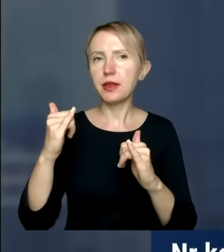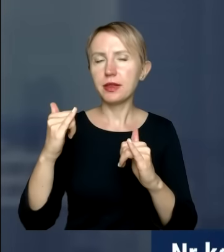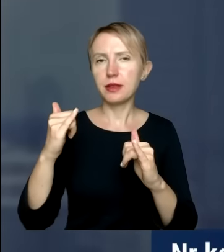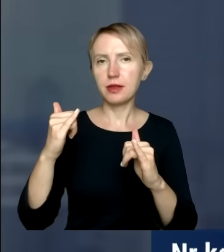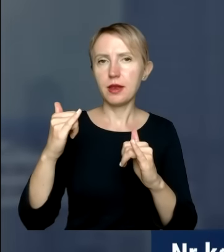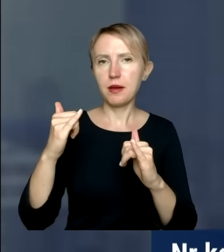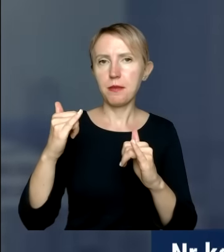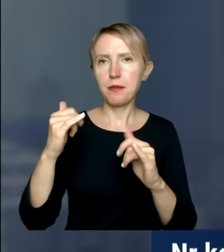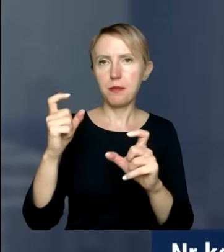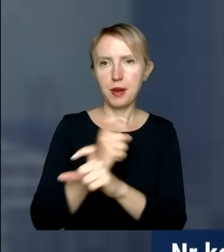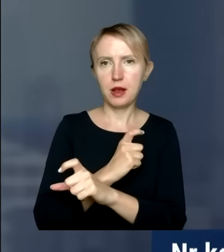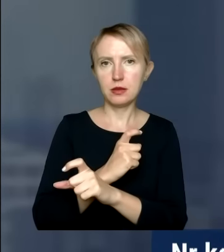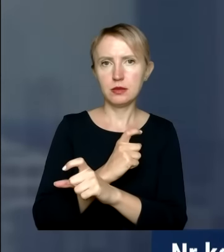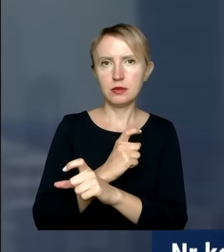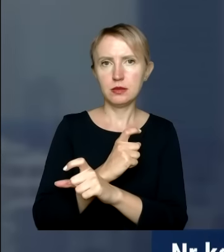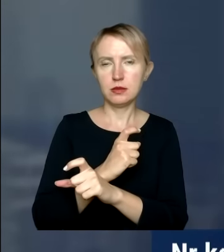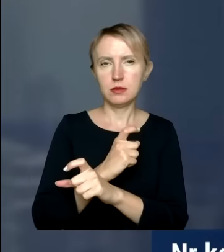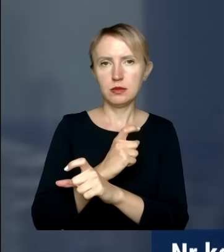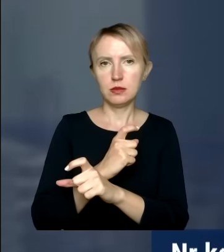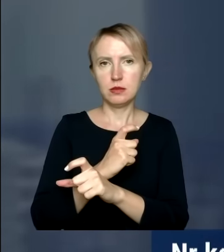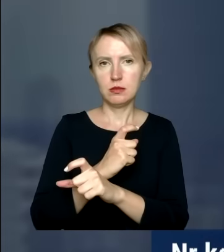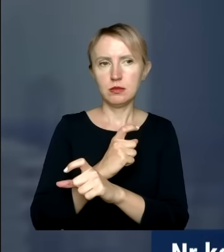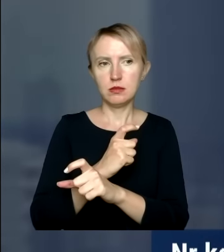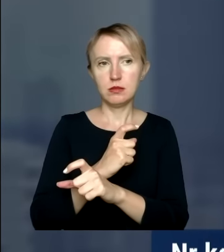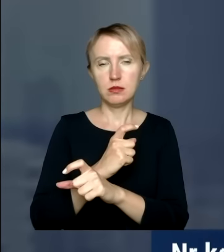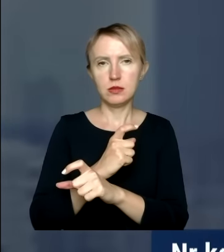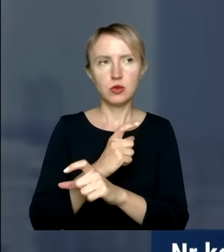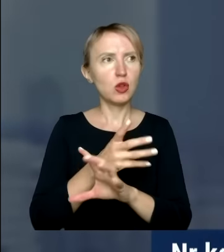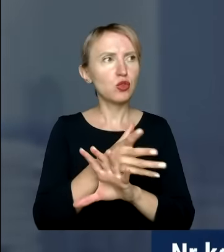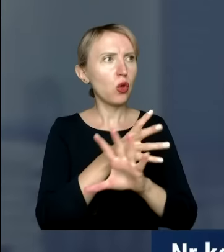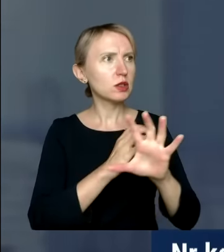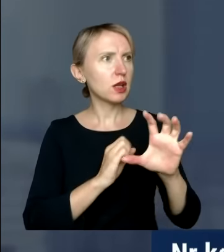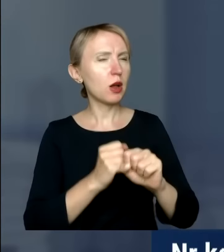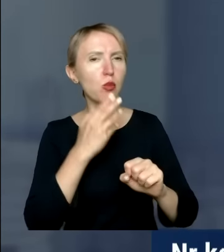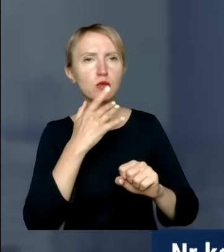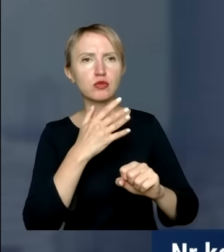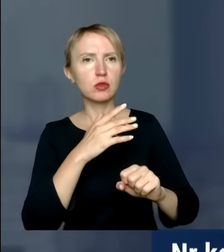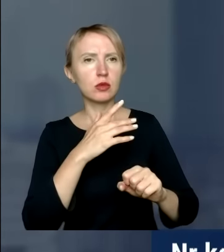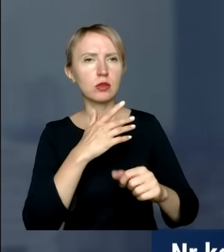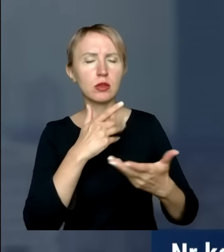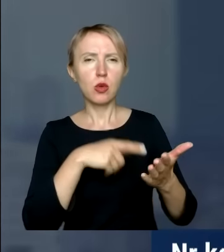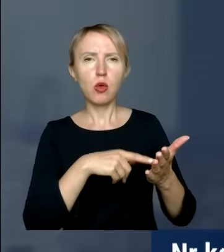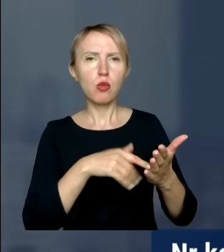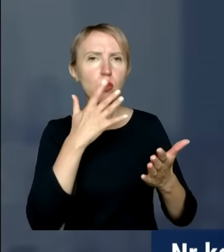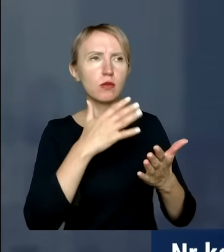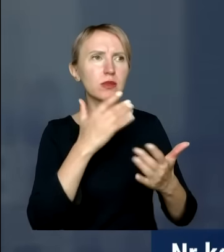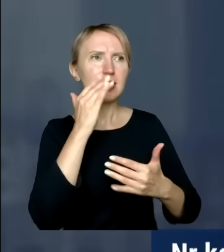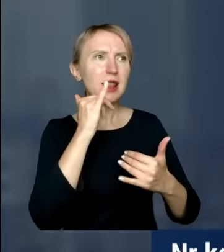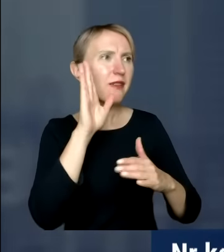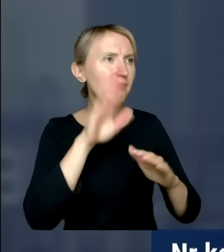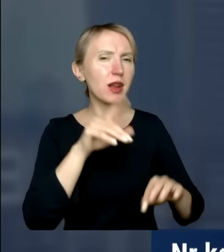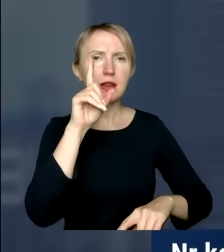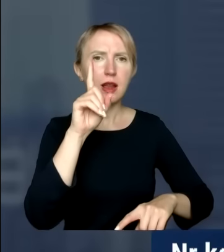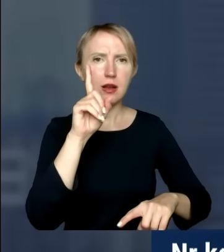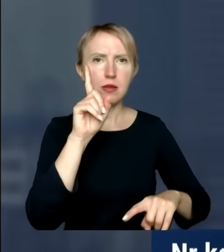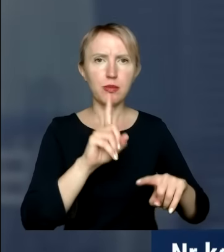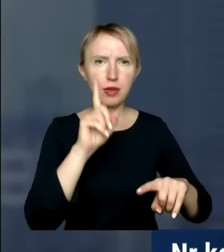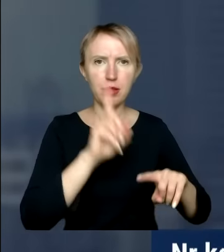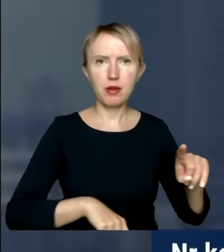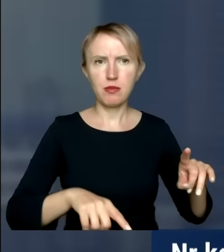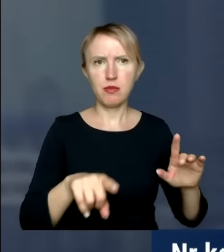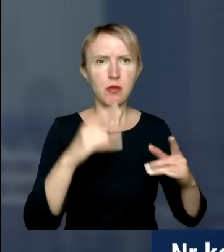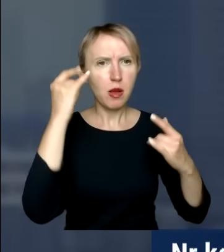politycznej po prostu dyskredytuje to zatrzymanie nawet jak ono by było niesłuszne to gęba w Cup Tak Zgadza się